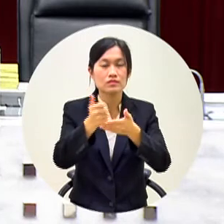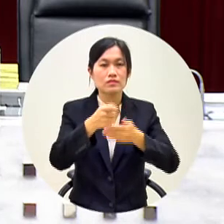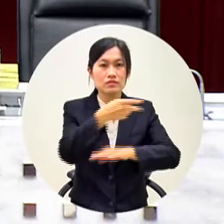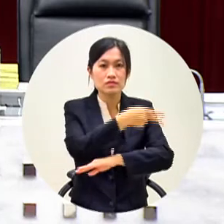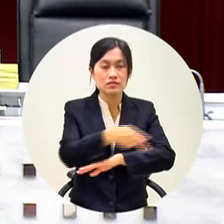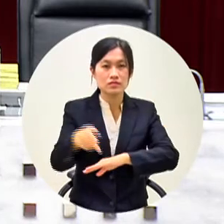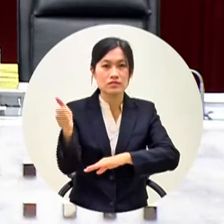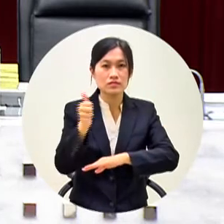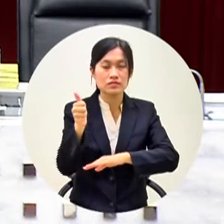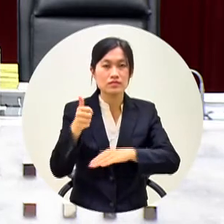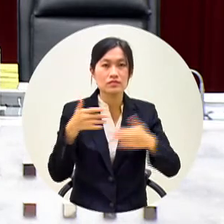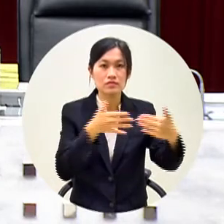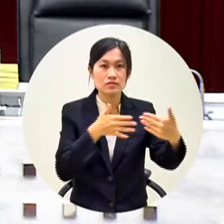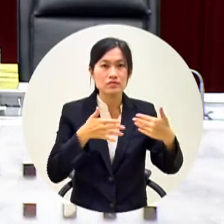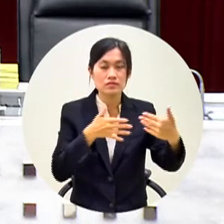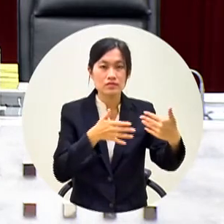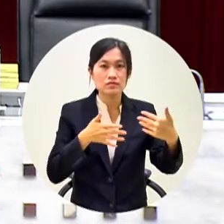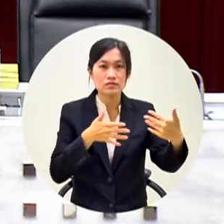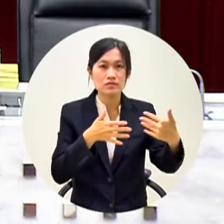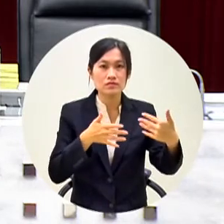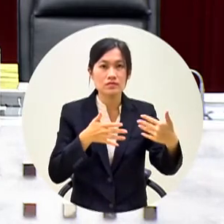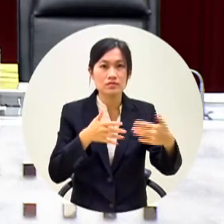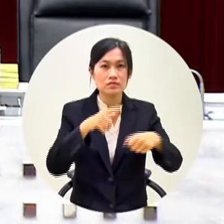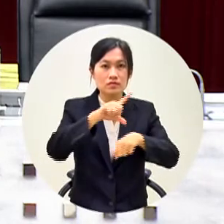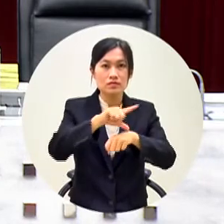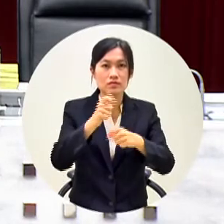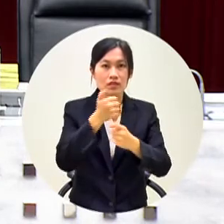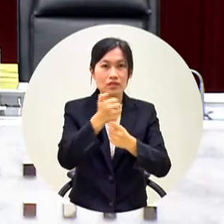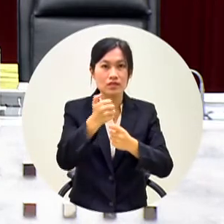宏议员咨询，时间50分。